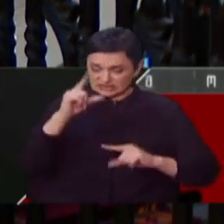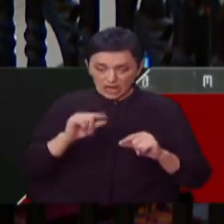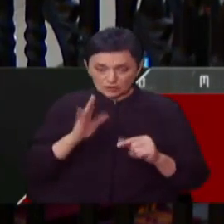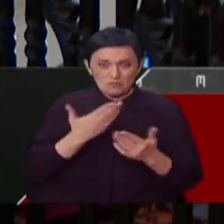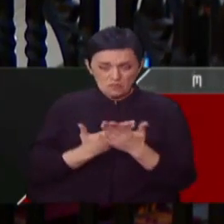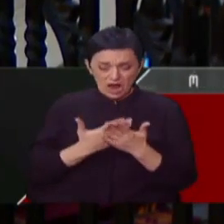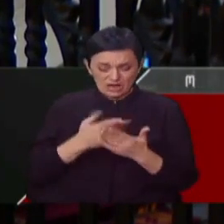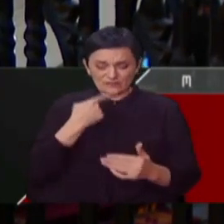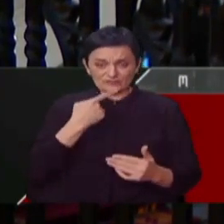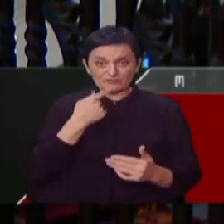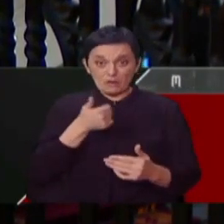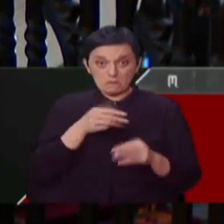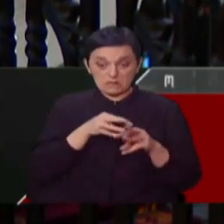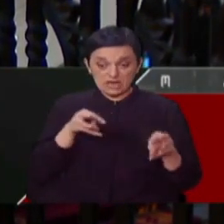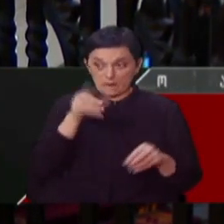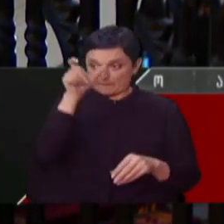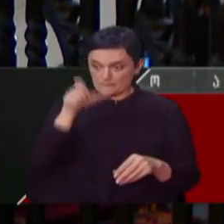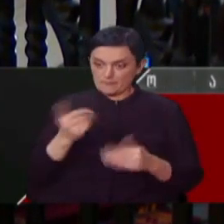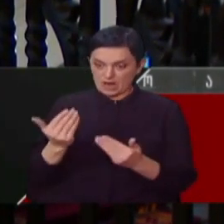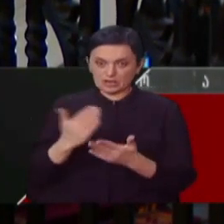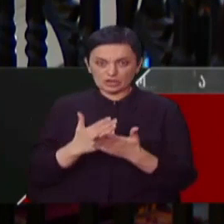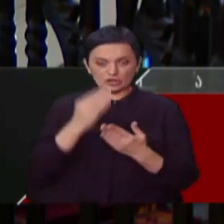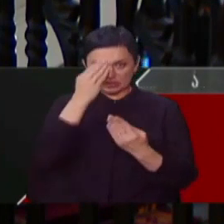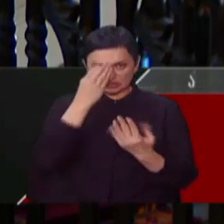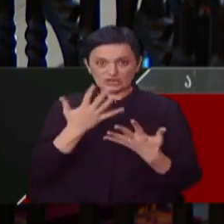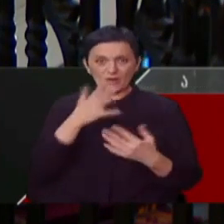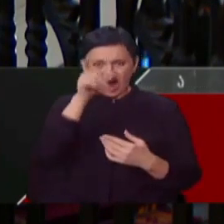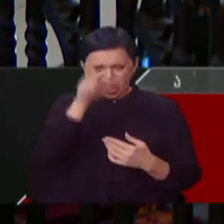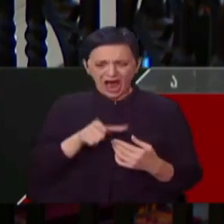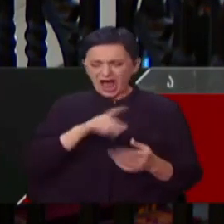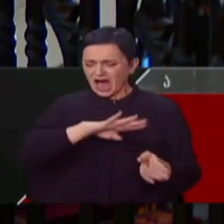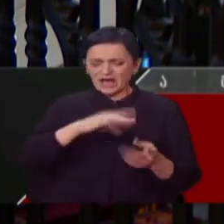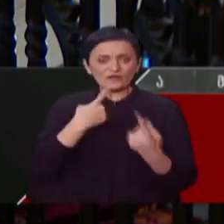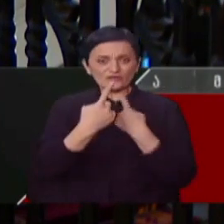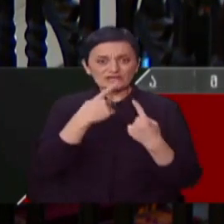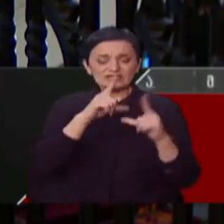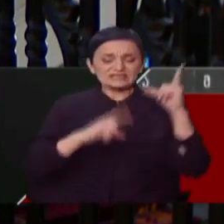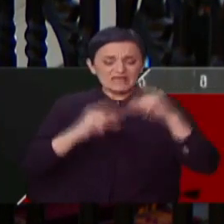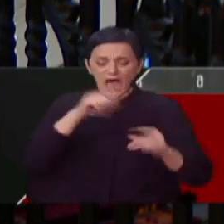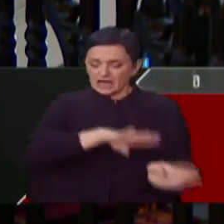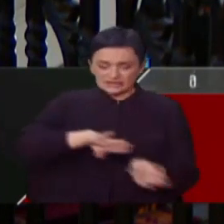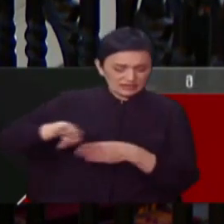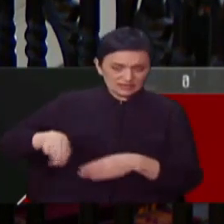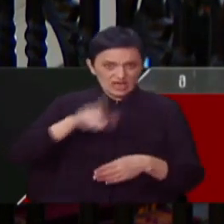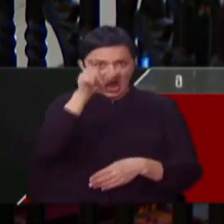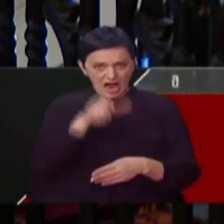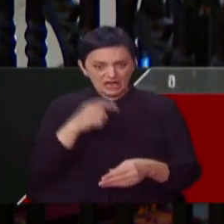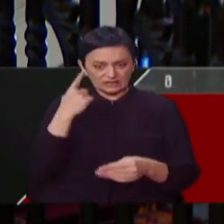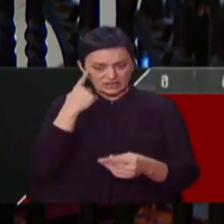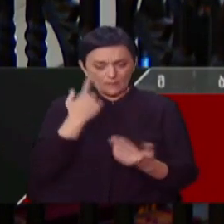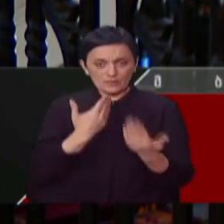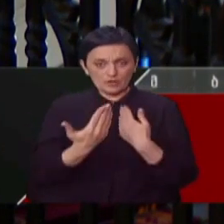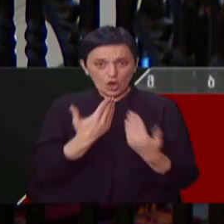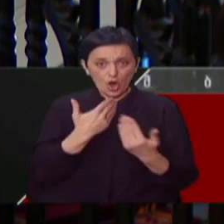ადამიანურად ვთქვათ, როცა პრემიერ-მინისტრი ხარ, ხო? აი წარმოვიდგინოთ ადამიანურად ვილაპარაკო სტატისტიკას გადავდე გვერდზე, ხო? ნახეთ და გესმის, რომ